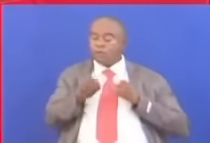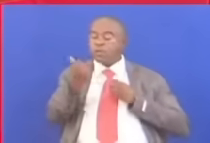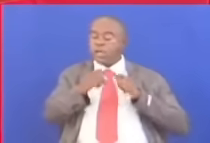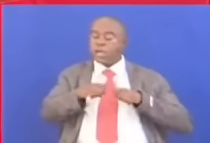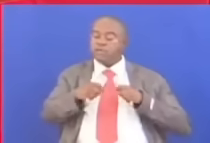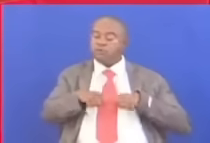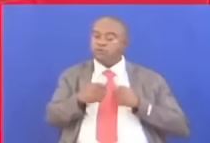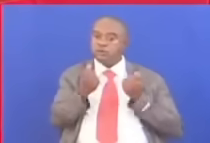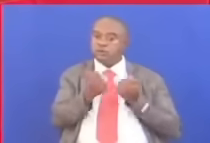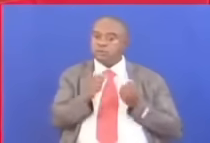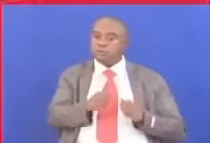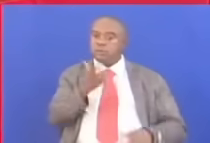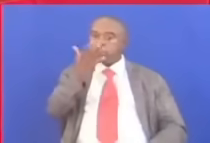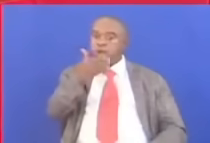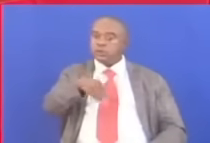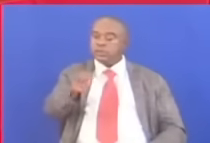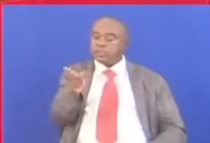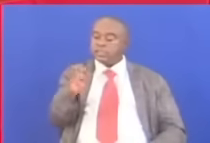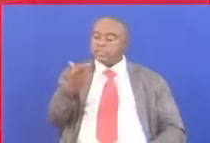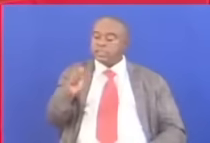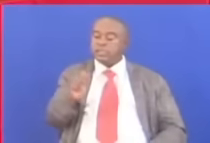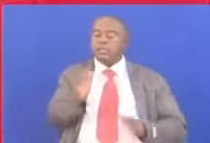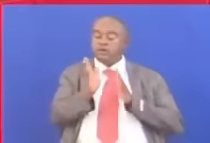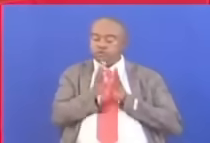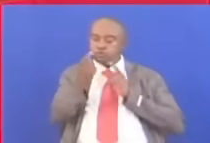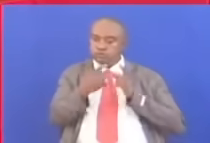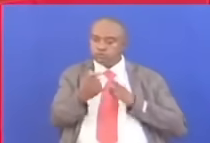la keng milioni t nita nakuru